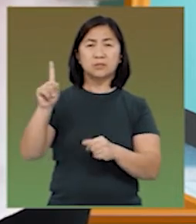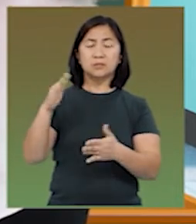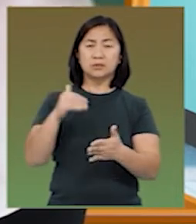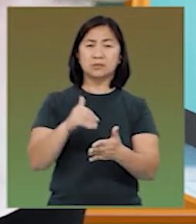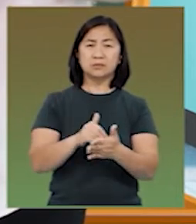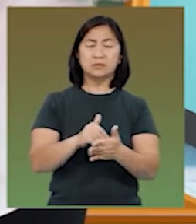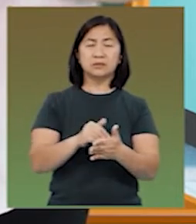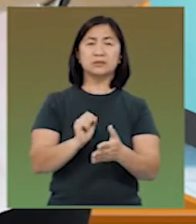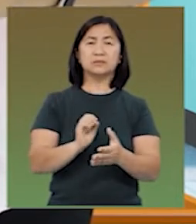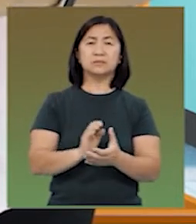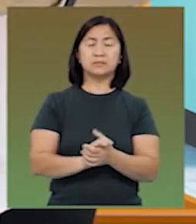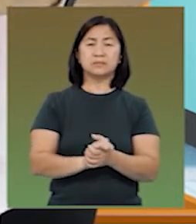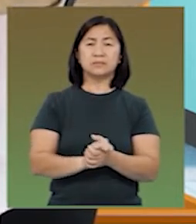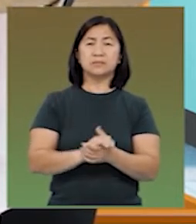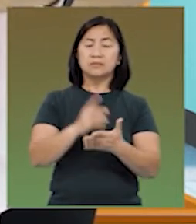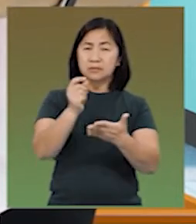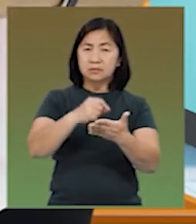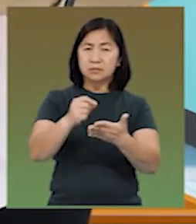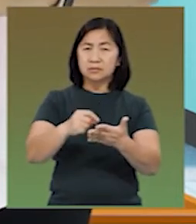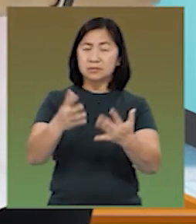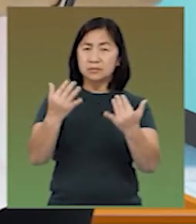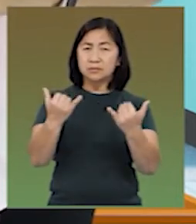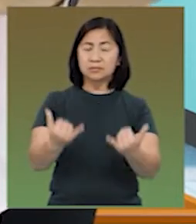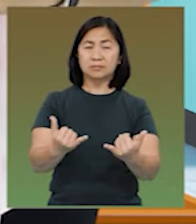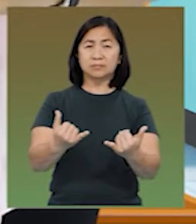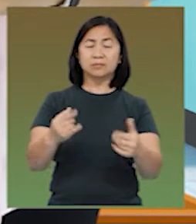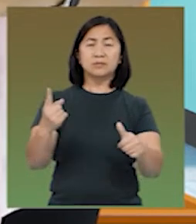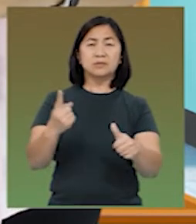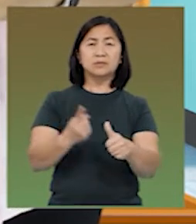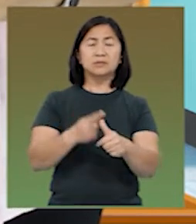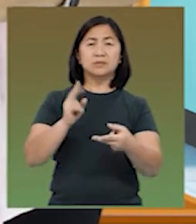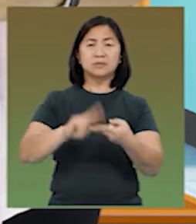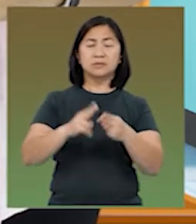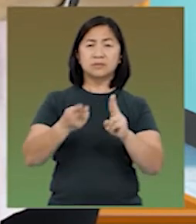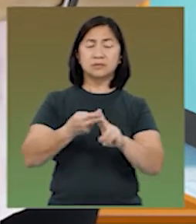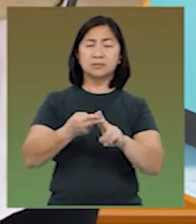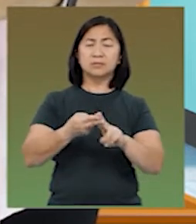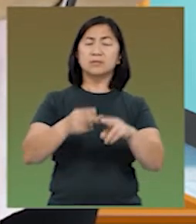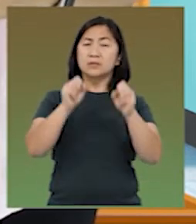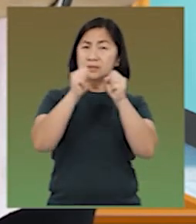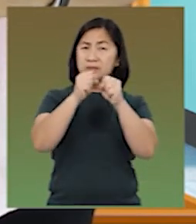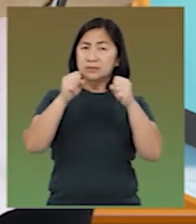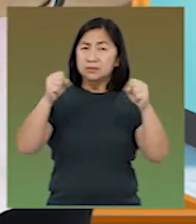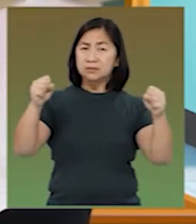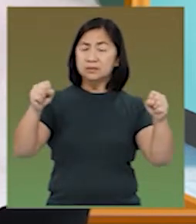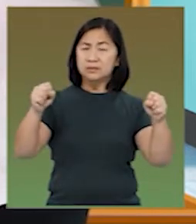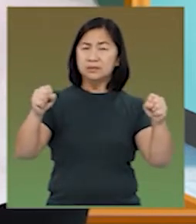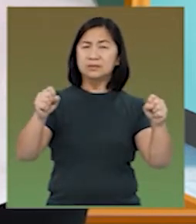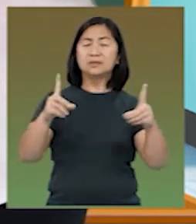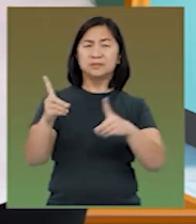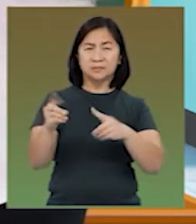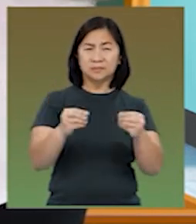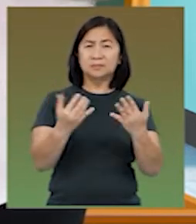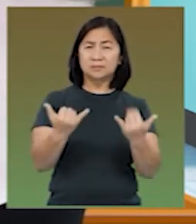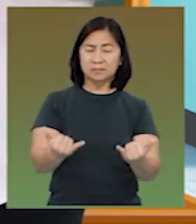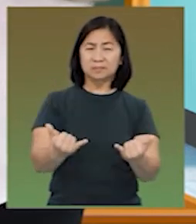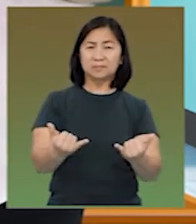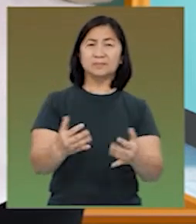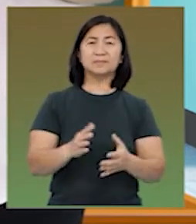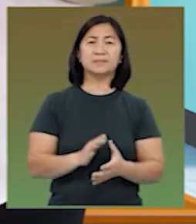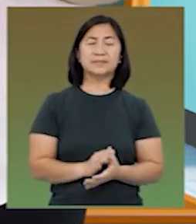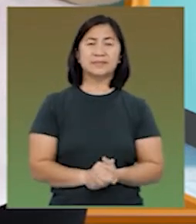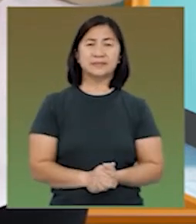by 1,000. Isulat na ngayon ang unang number sentence. Gawin na!